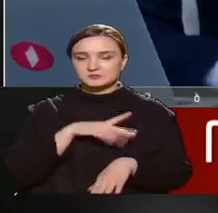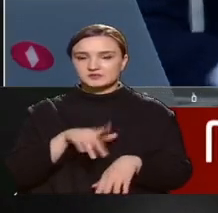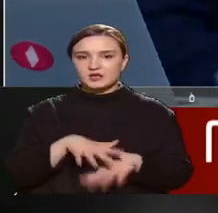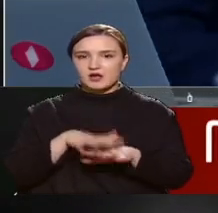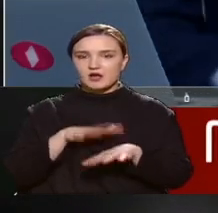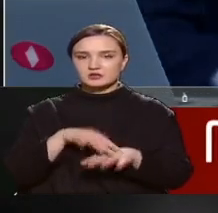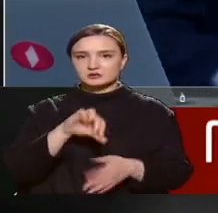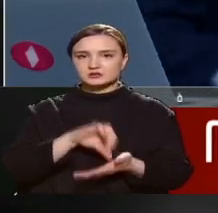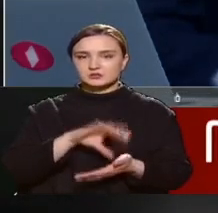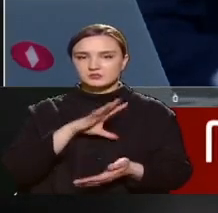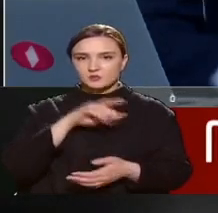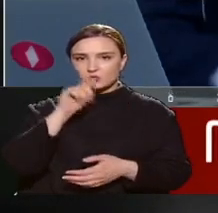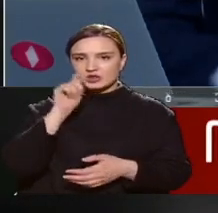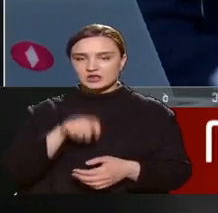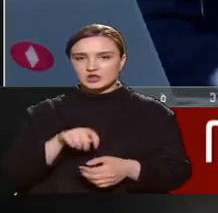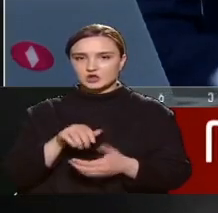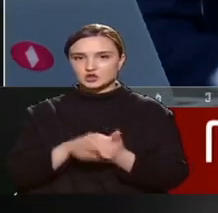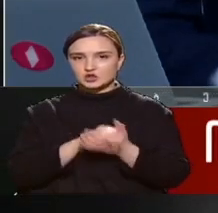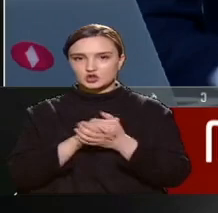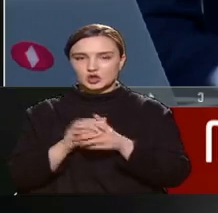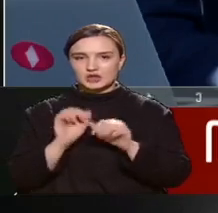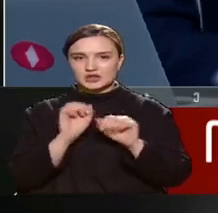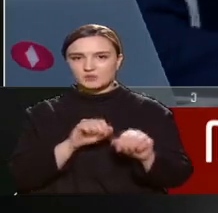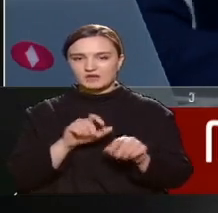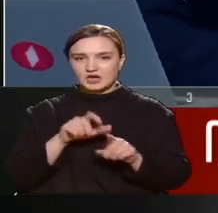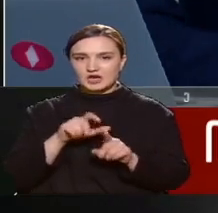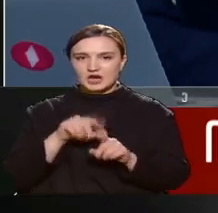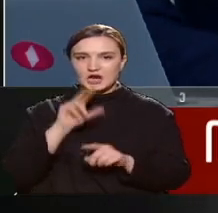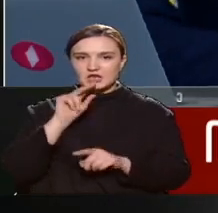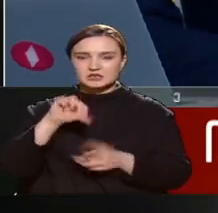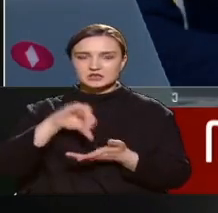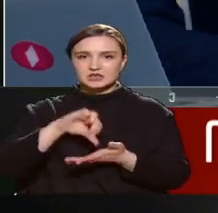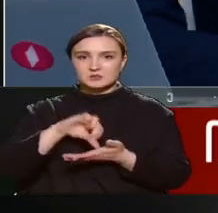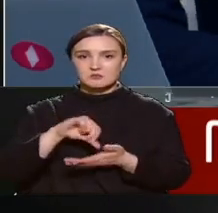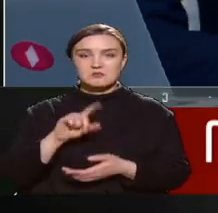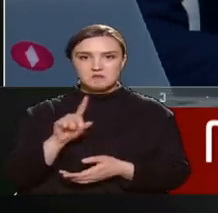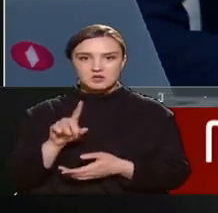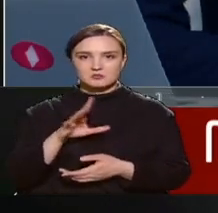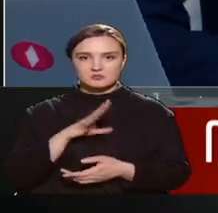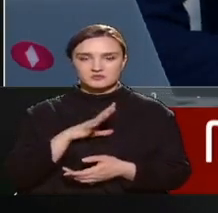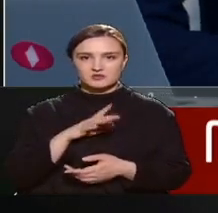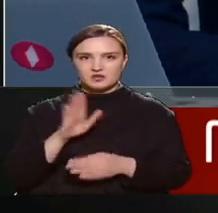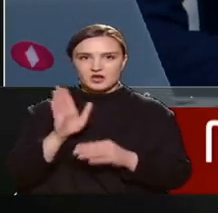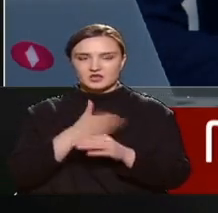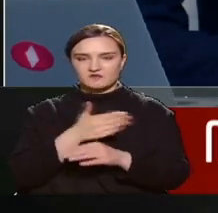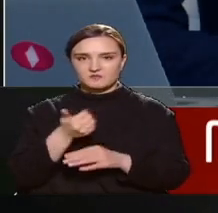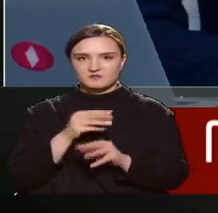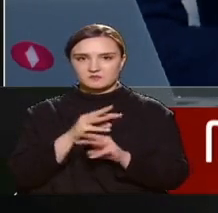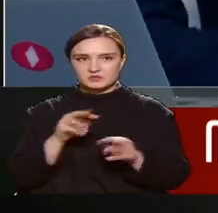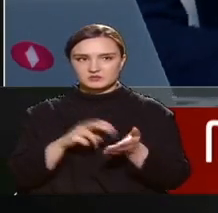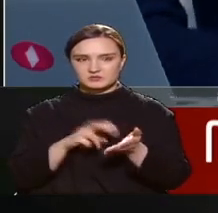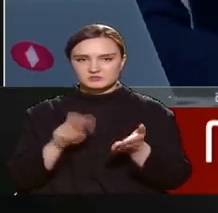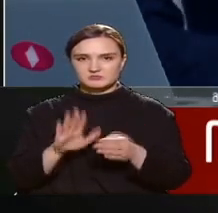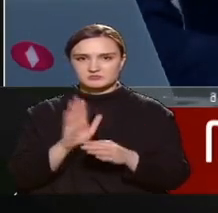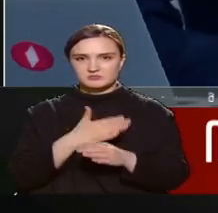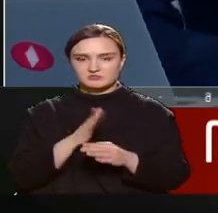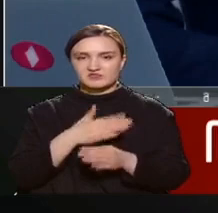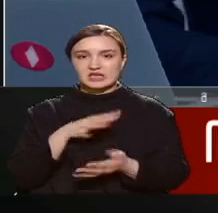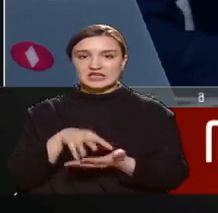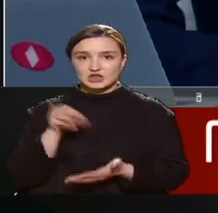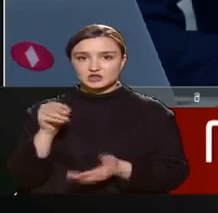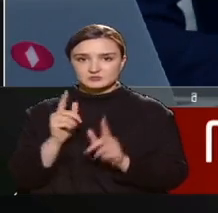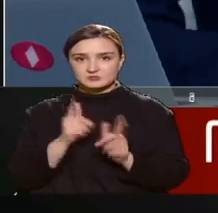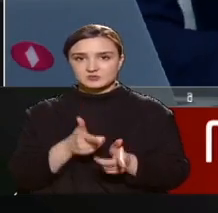აქციაზე იყო უკრაინის სოლიდარობისადმი განცხადებები ცხადია, თუმცა ისმოდა გზავნილები გადადგეს პრემიერ-მინისტრი. კირჩი